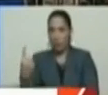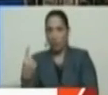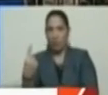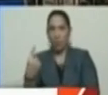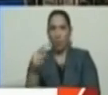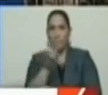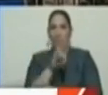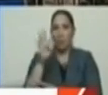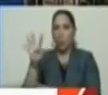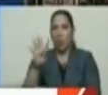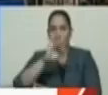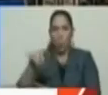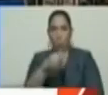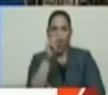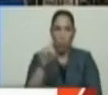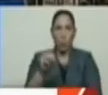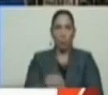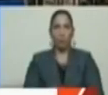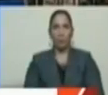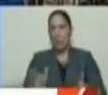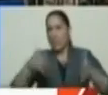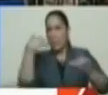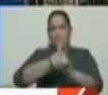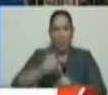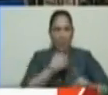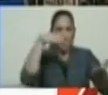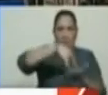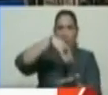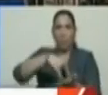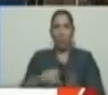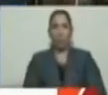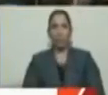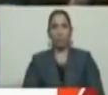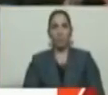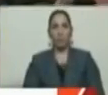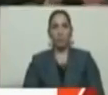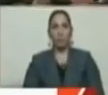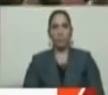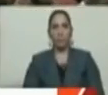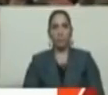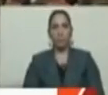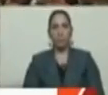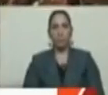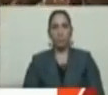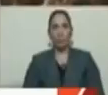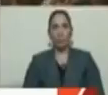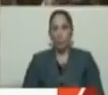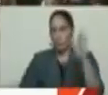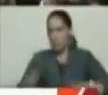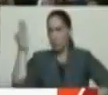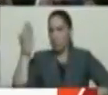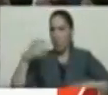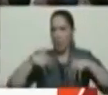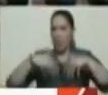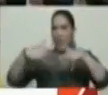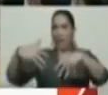الحالية للرئيس الحالي نيكولاس مادورو. يعني ولكن في نهاية المطاف أتصور أن الولايات المتحدة الأمريكية